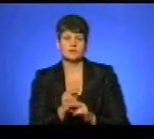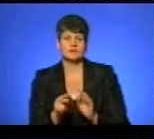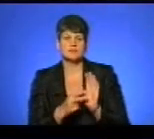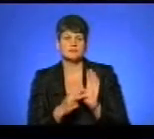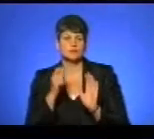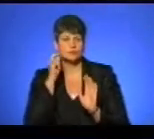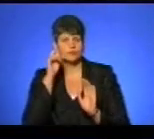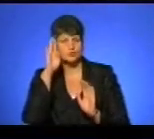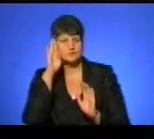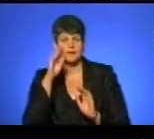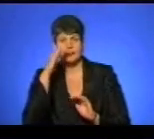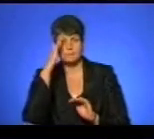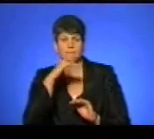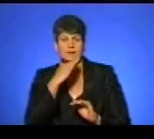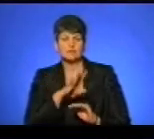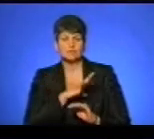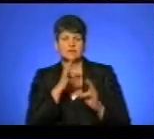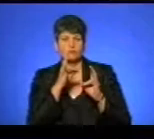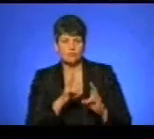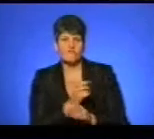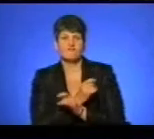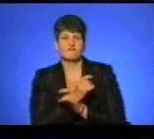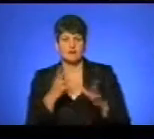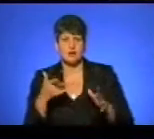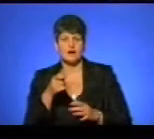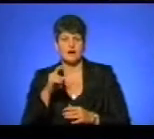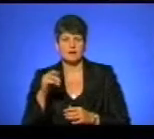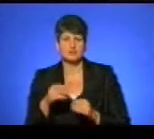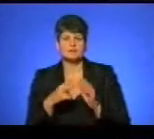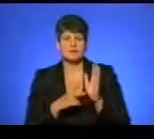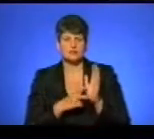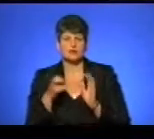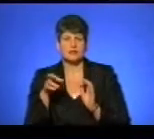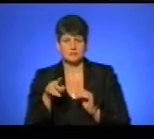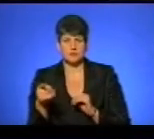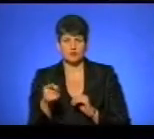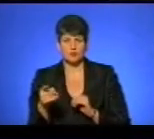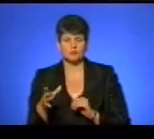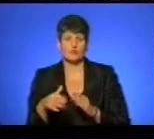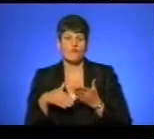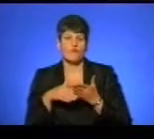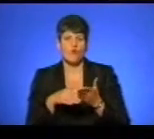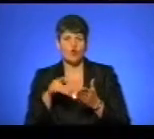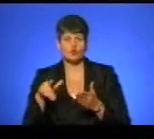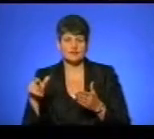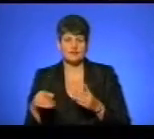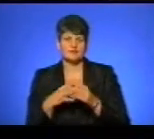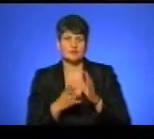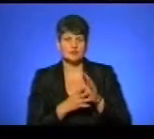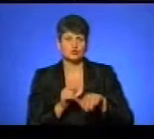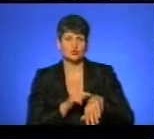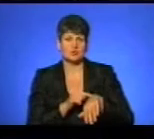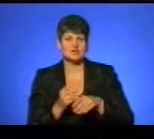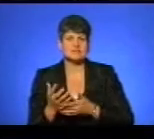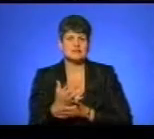хлопчика і його батька, які були травмовані під час вибуху газу 17 липня у Тернополі, волонтери станом на 19 годину вже